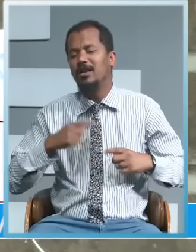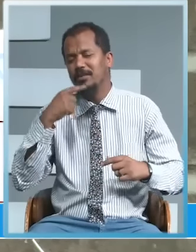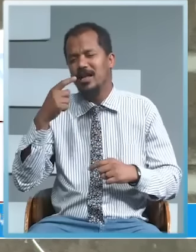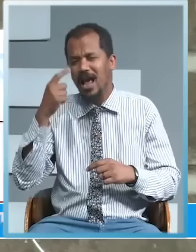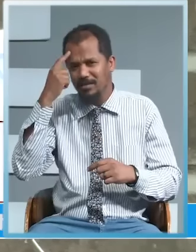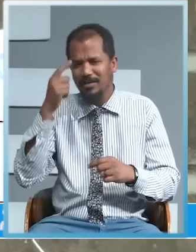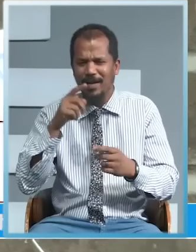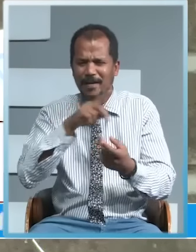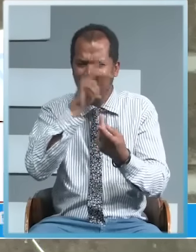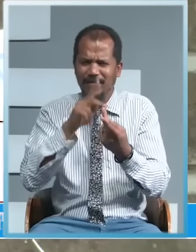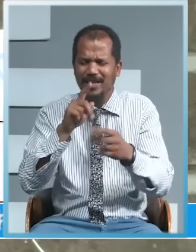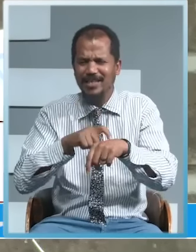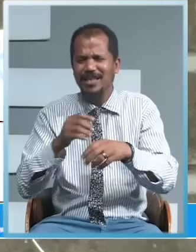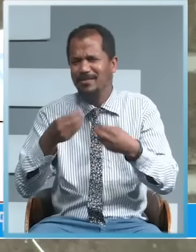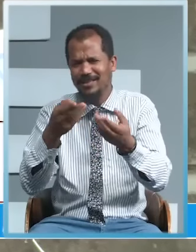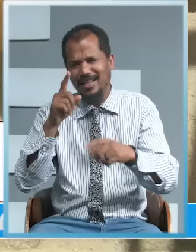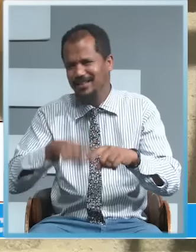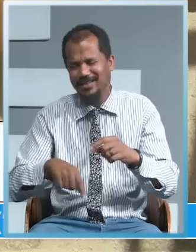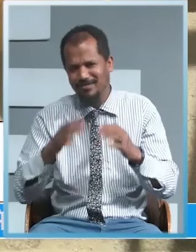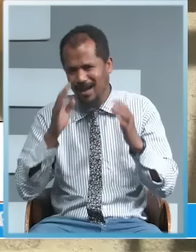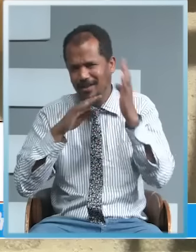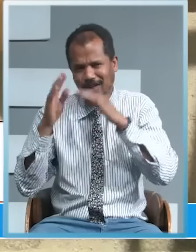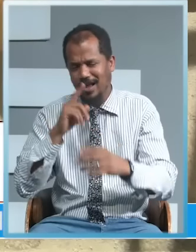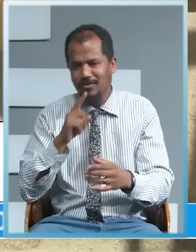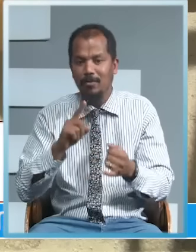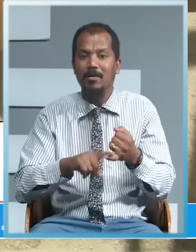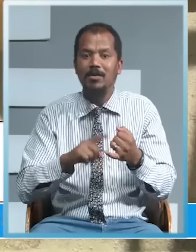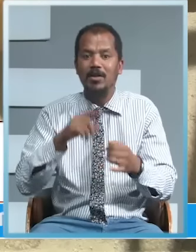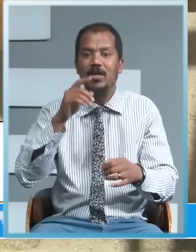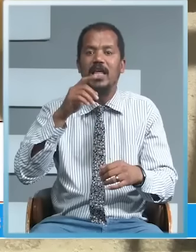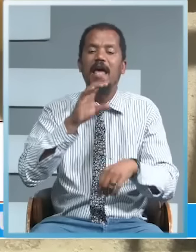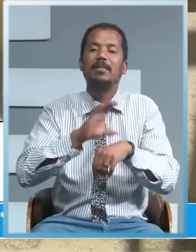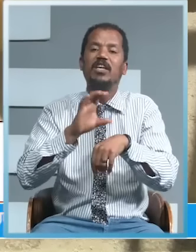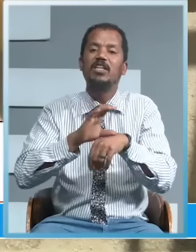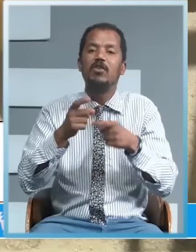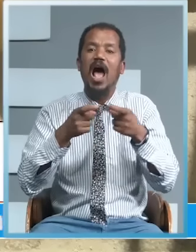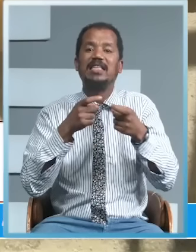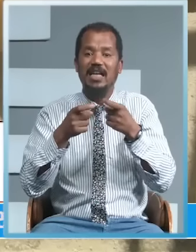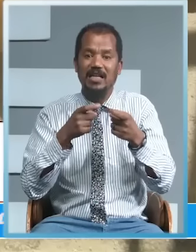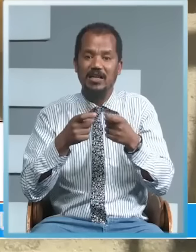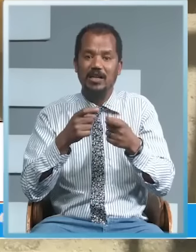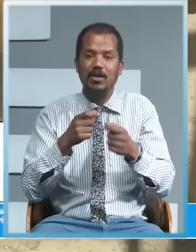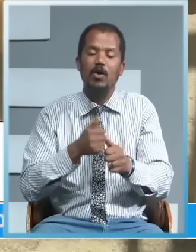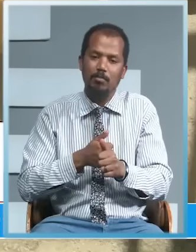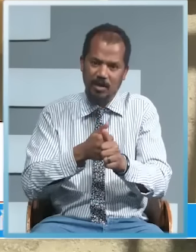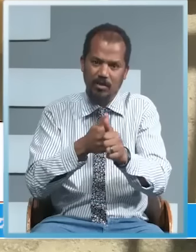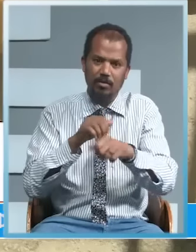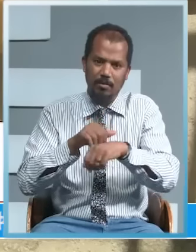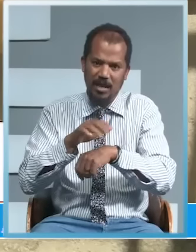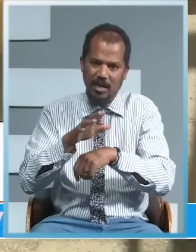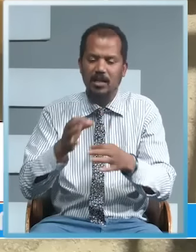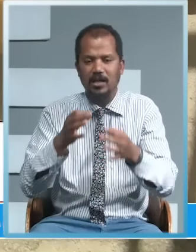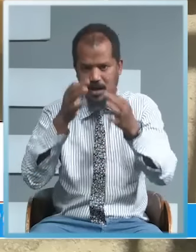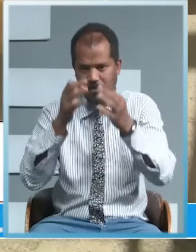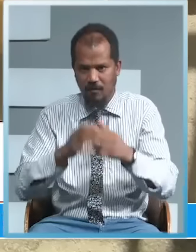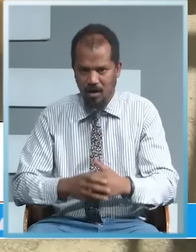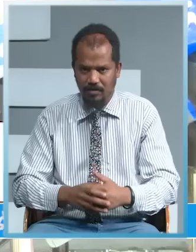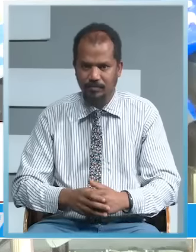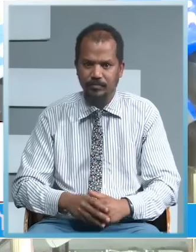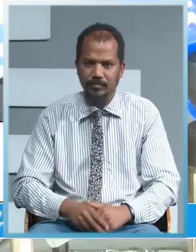ግን ፊክስድ የሆነ ታይም ልሰጥህ አልችልም። አስቸጋሪ ነው። በመጨረሻም የካቴድራሉ አስተዳዳሪ የሚከተለውን መልእክት